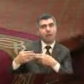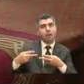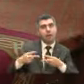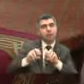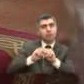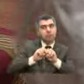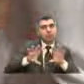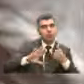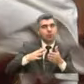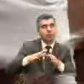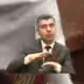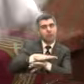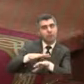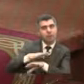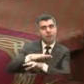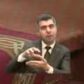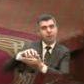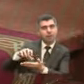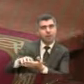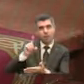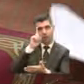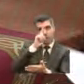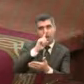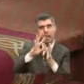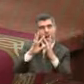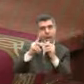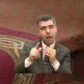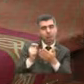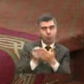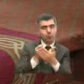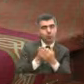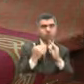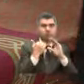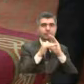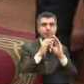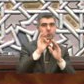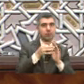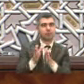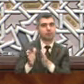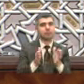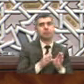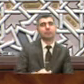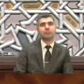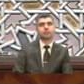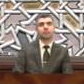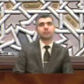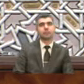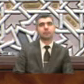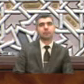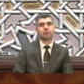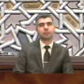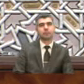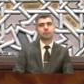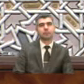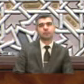باقي الجهات الاخرى. كاين مجموعه ديال الارقام ان شاء الله الا بغيتو نزودكم بها مكتوبه، هي متواجده. شكرا. تعقيب الفريق. تفضلي السيده